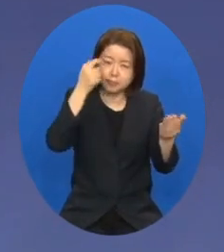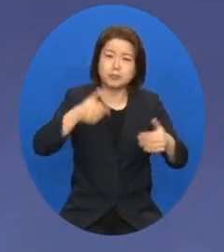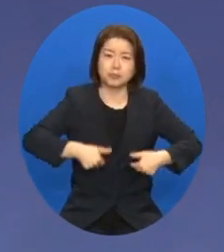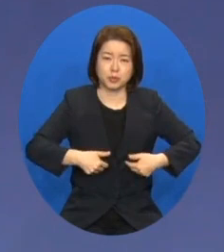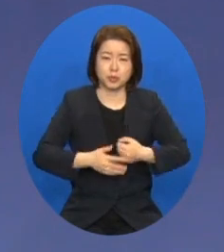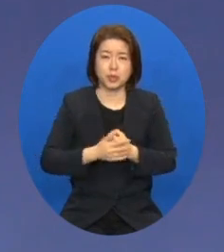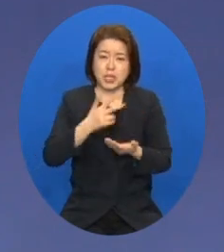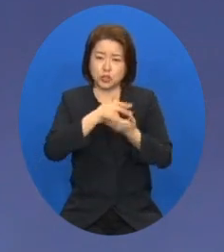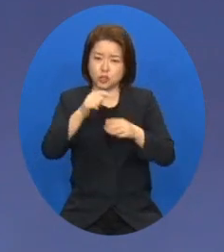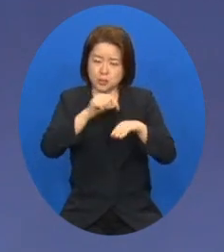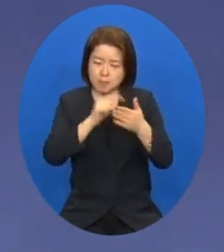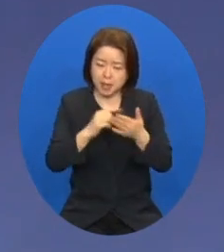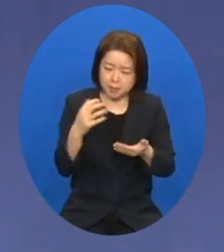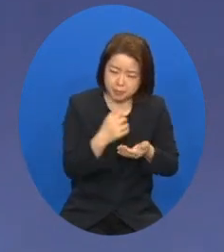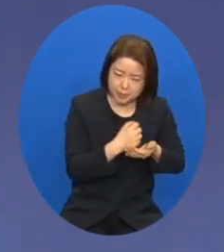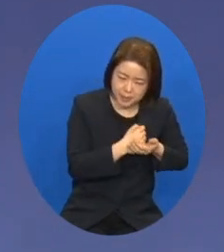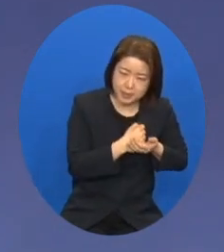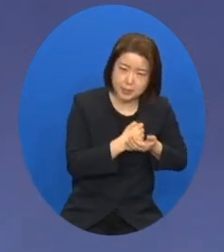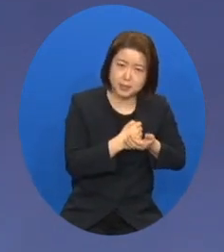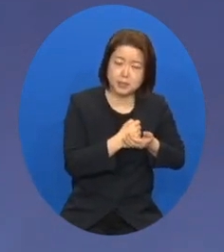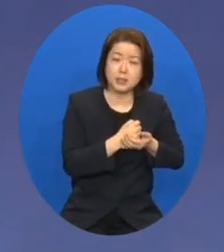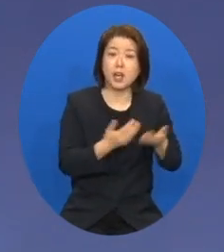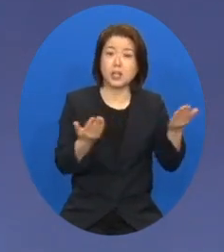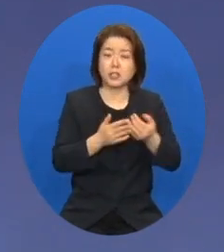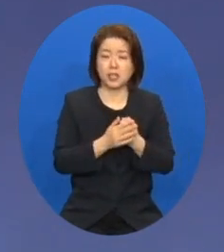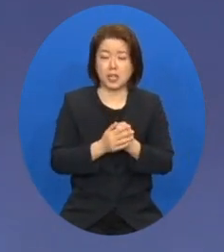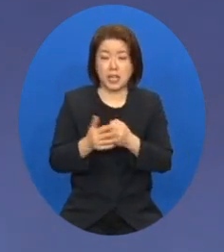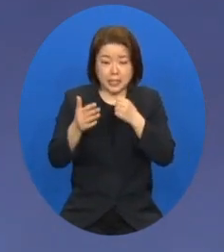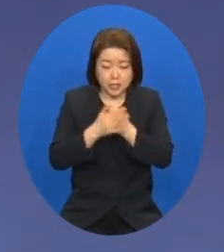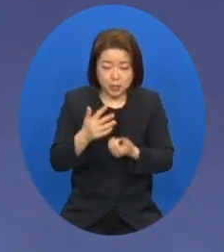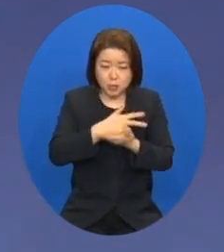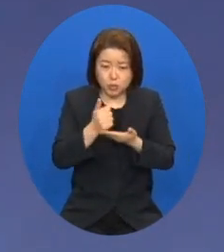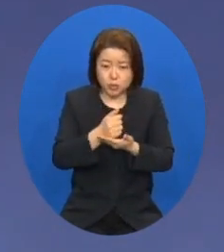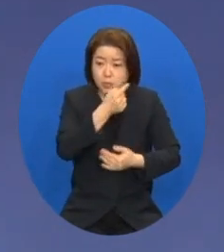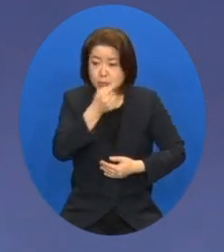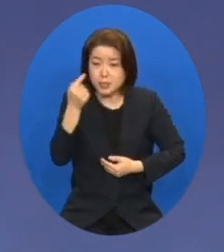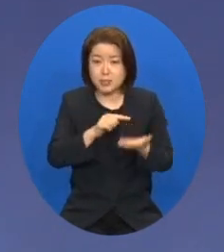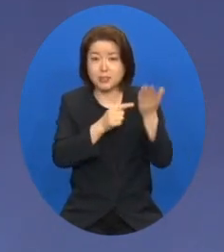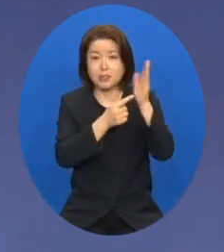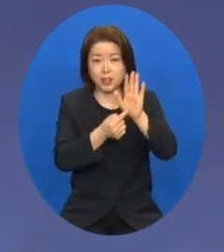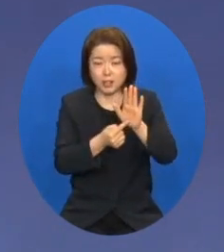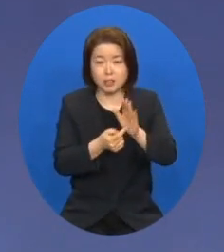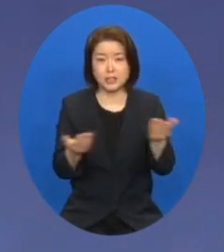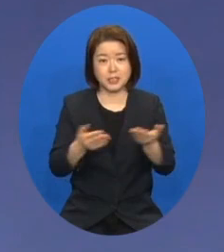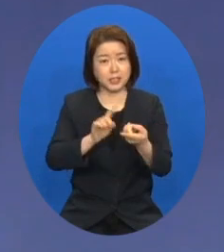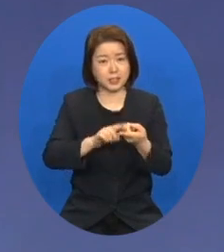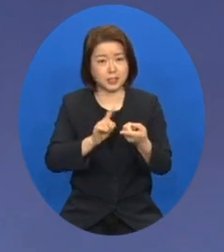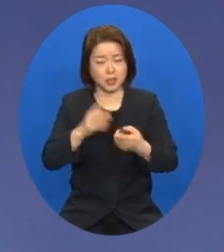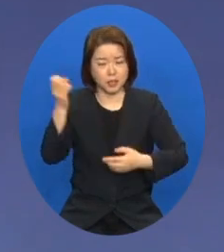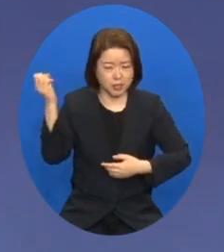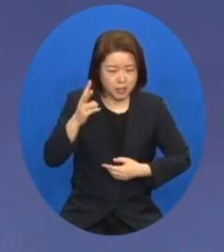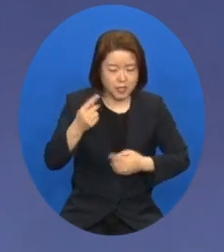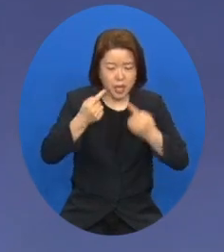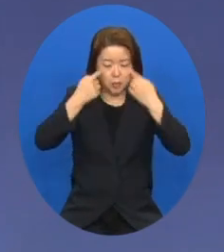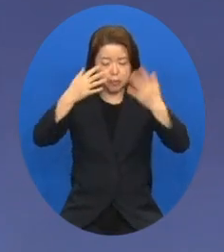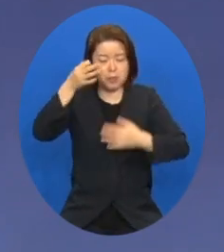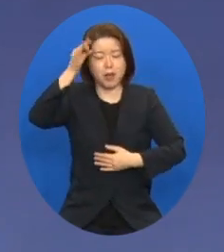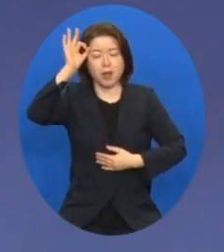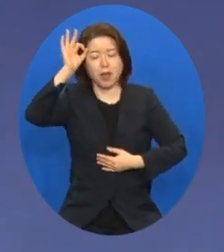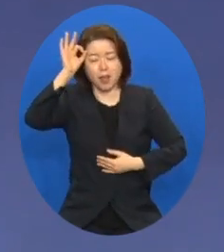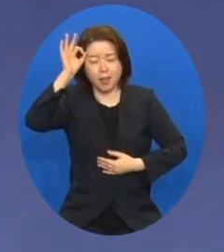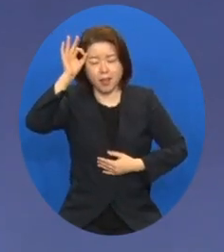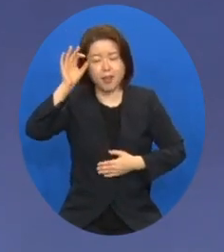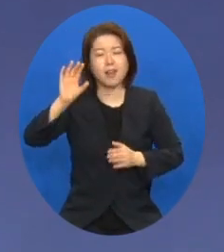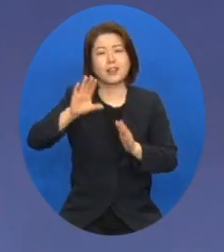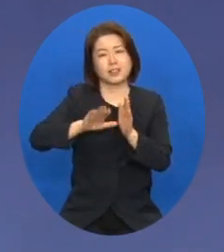주님의 마음을 품는 1 그래서 주님을 증거하는 일이구나 하는 사실에 대해서 다시 한번 분명하게 깨달아 지는